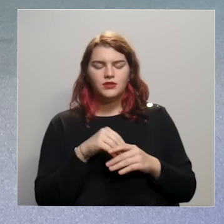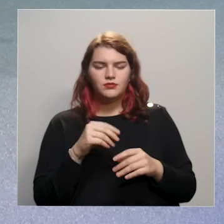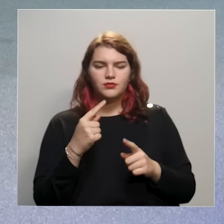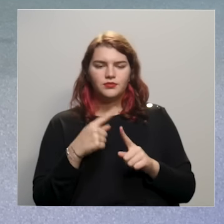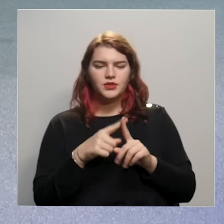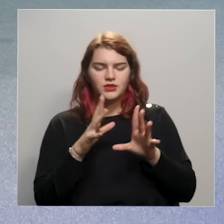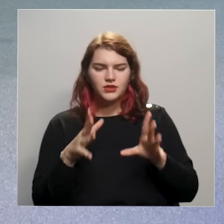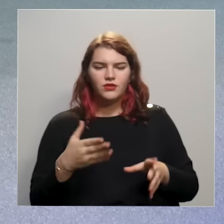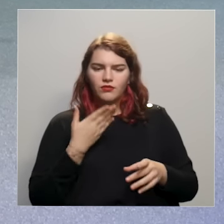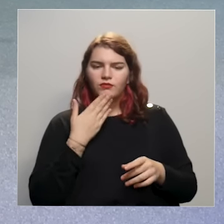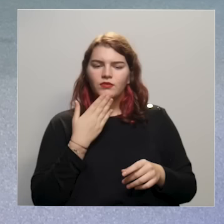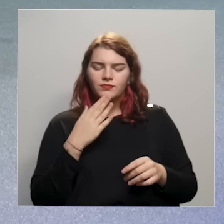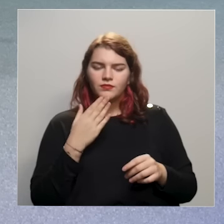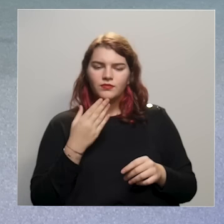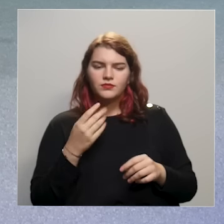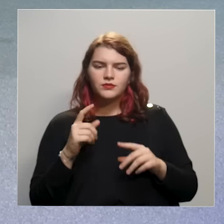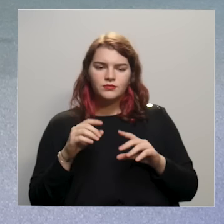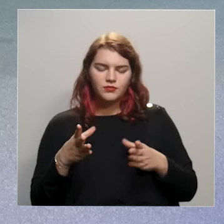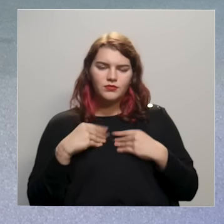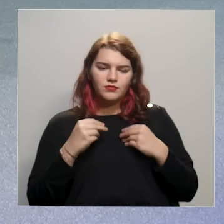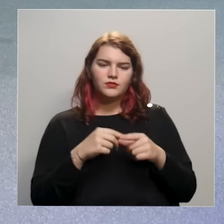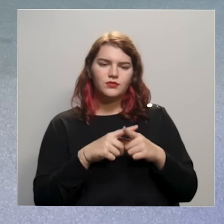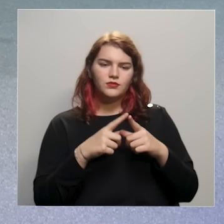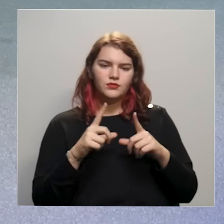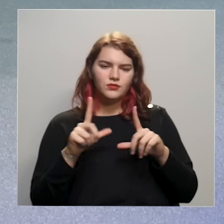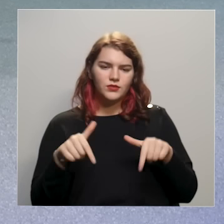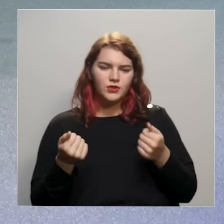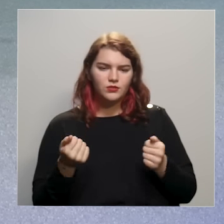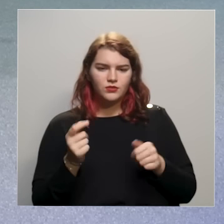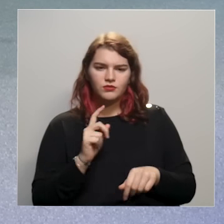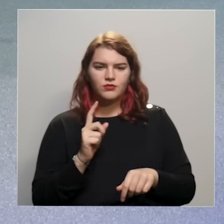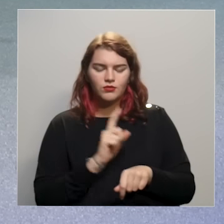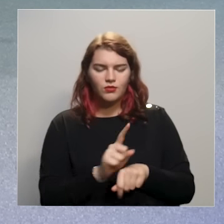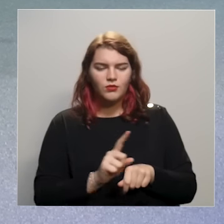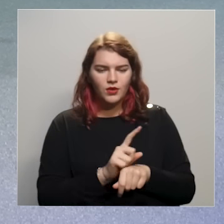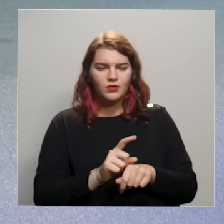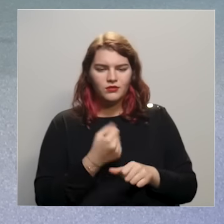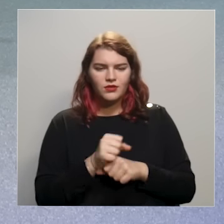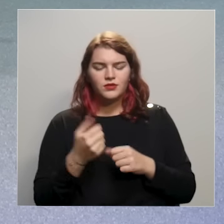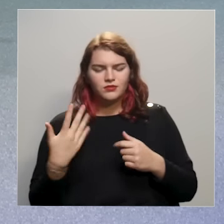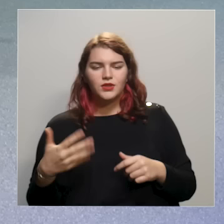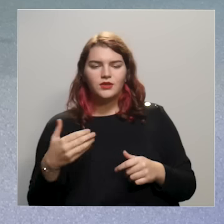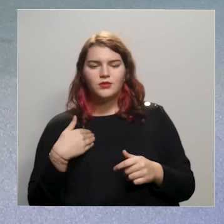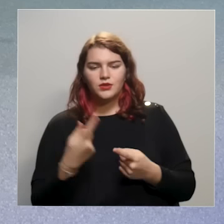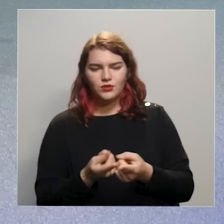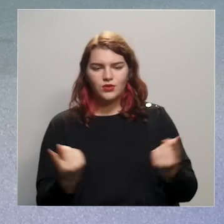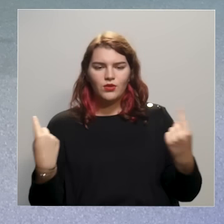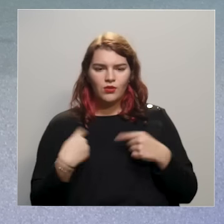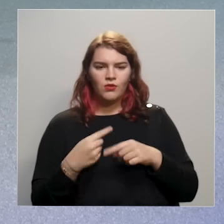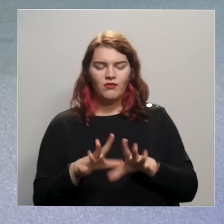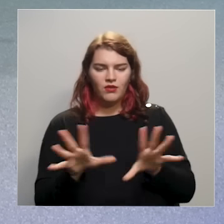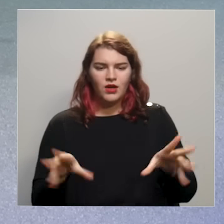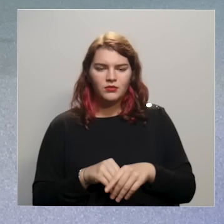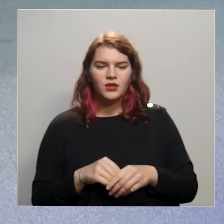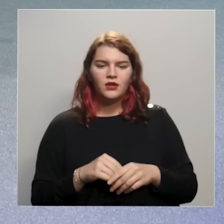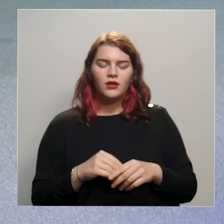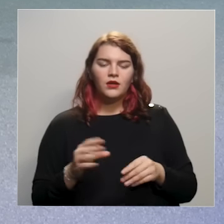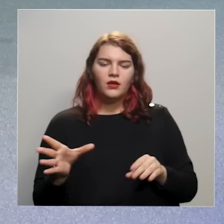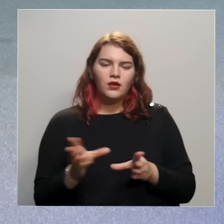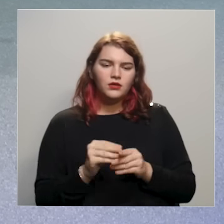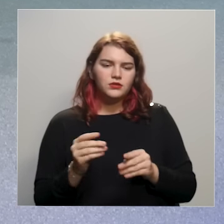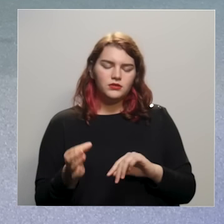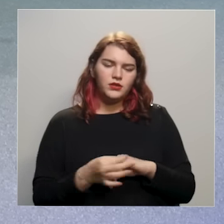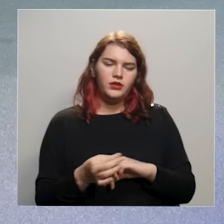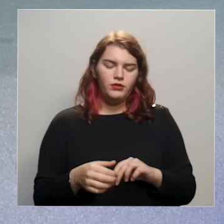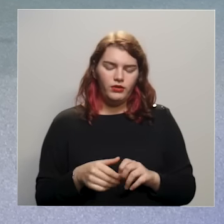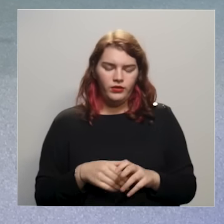să-l primească pe Domnul. Ne-a ridicat în picioare. Vă dați seama, a fost un moment extraordinar pentru noi. Și... împreună cu soția? Împreună